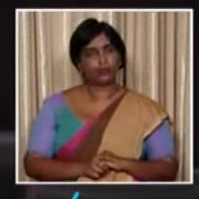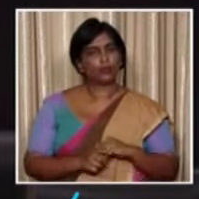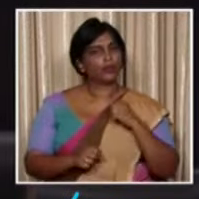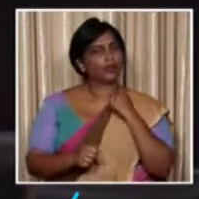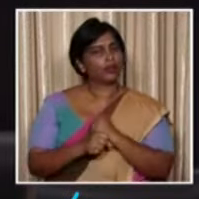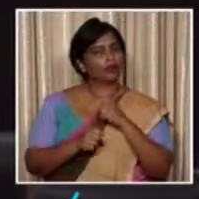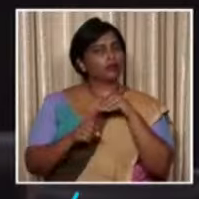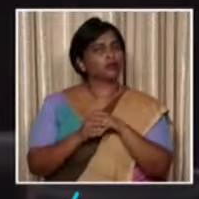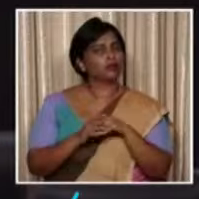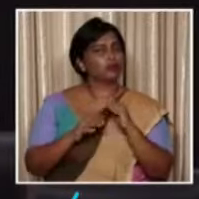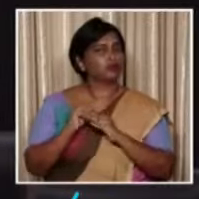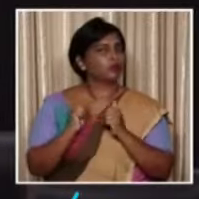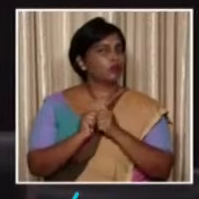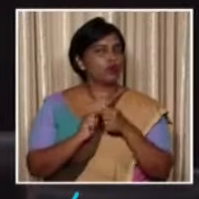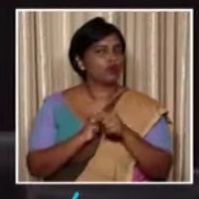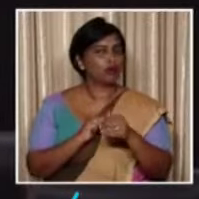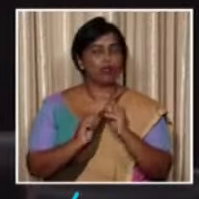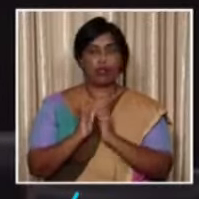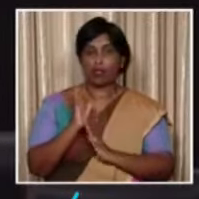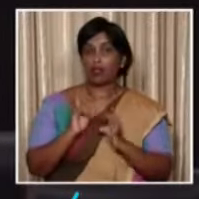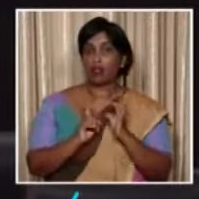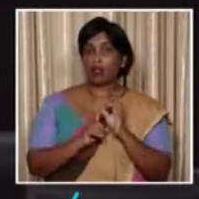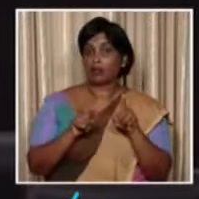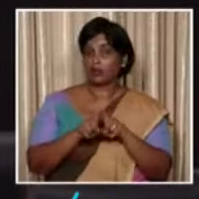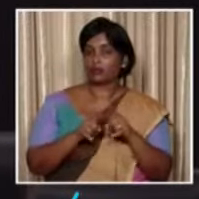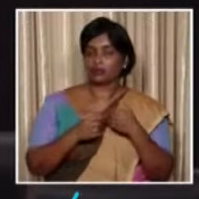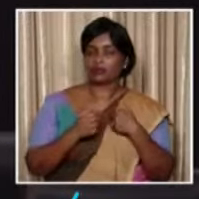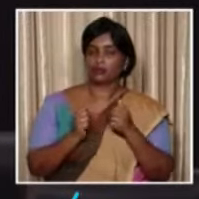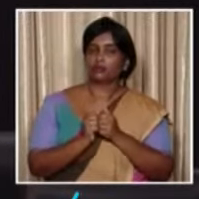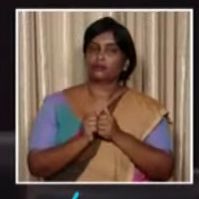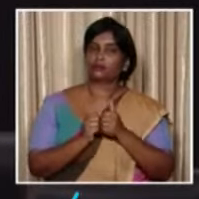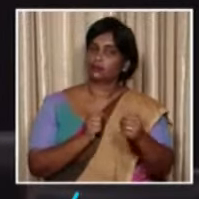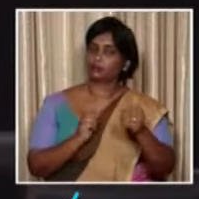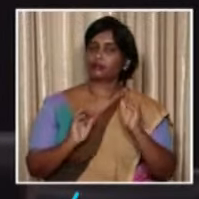आंडे कार्य बारे मम मंत्री वर एक विधि